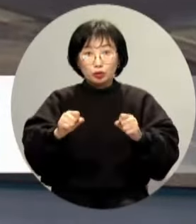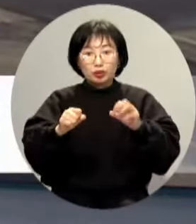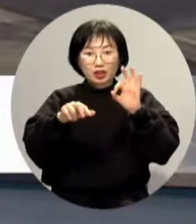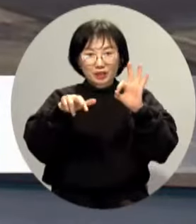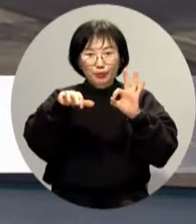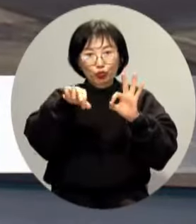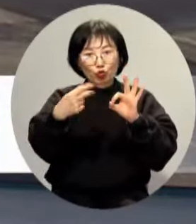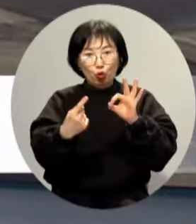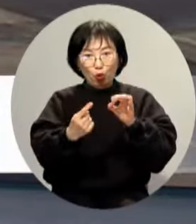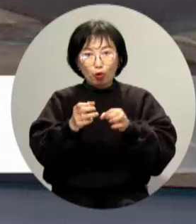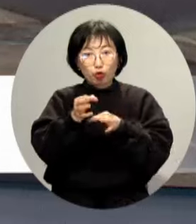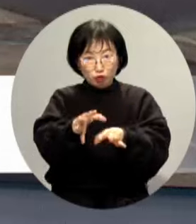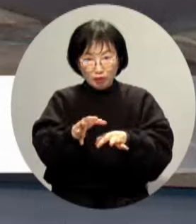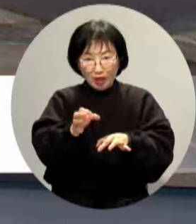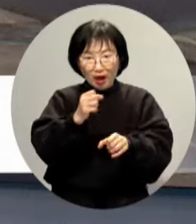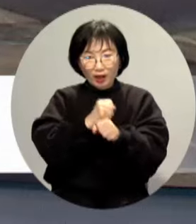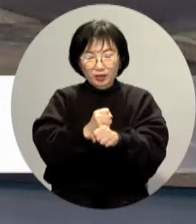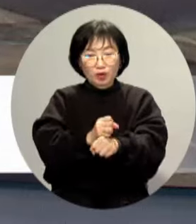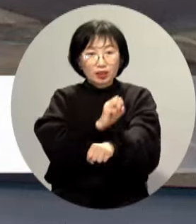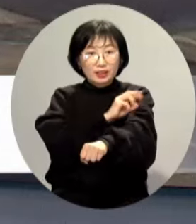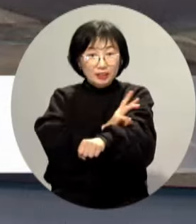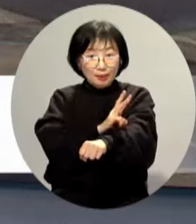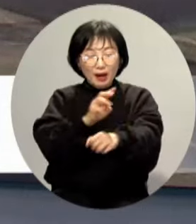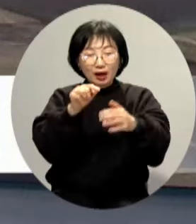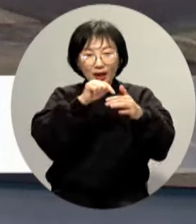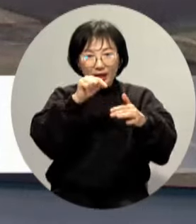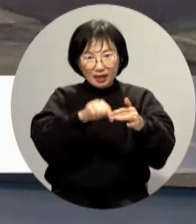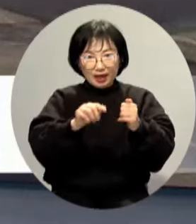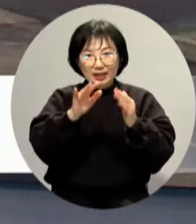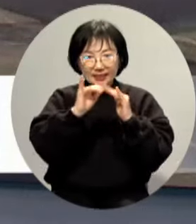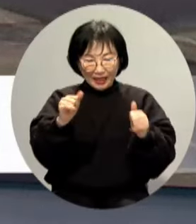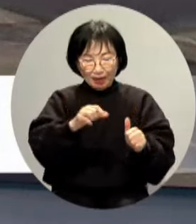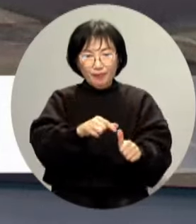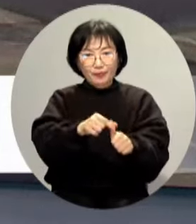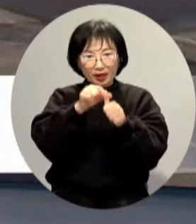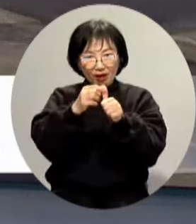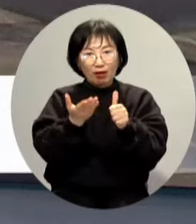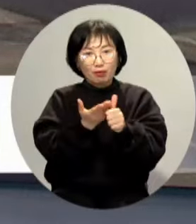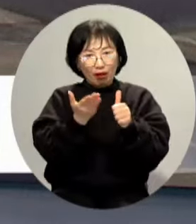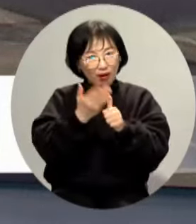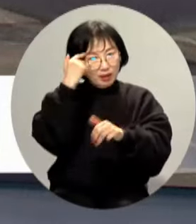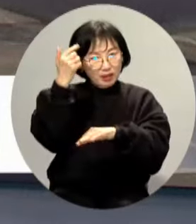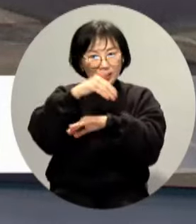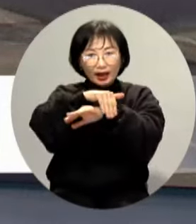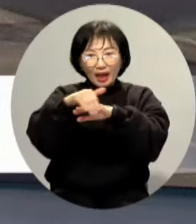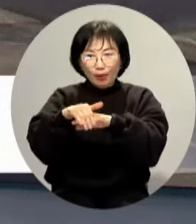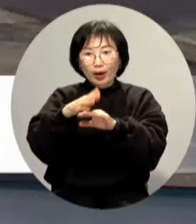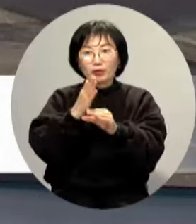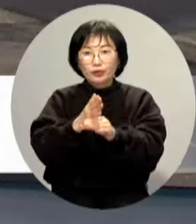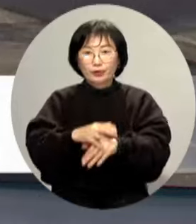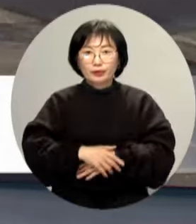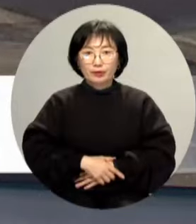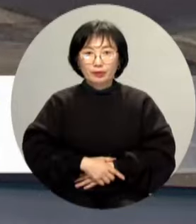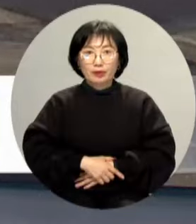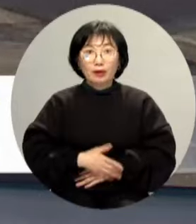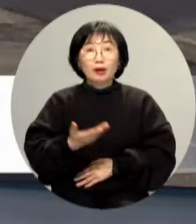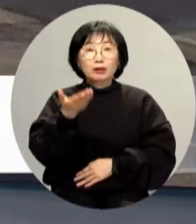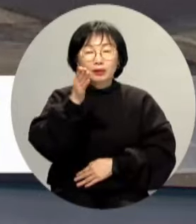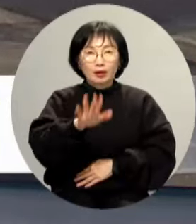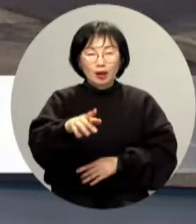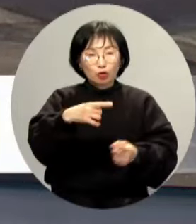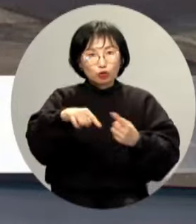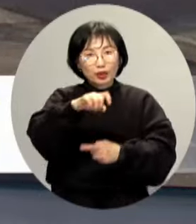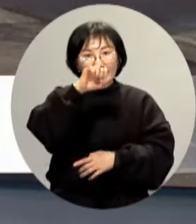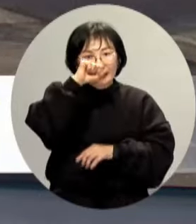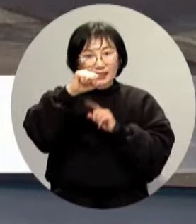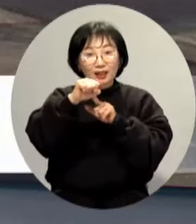투자로 인력난이 우려되는 새만금에 인력 양성과 고용을 지원할 특구 지정을 추진하겠다는 계획인데요. 하지만 운영